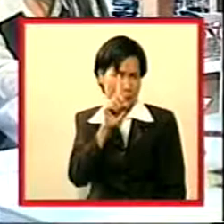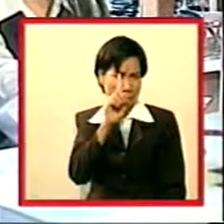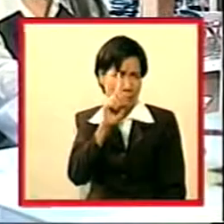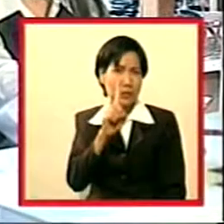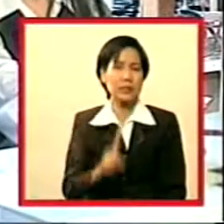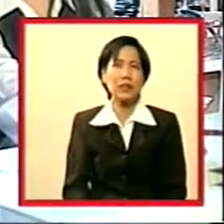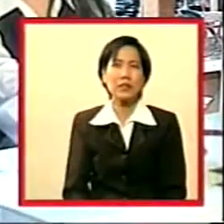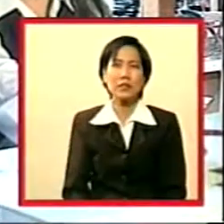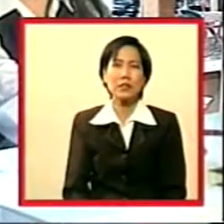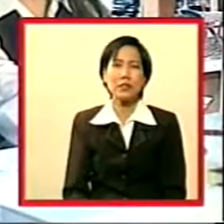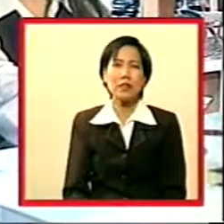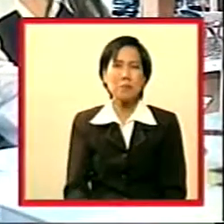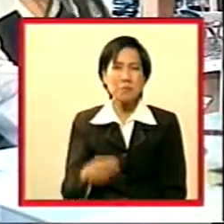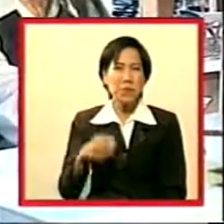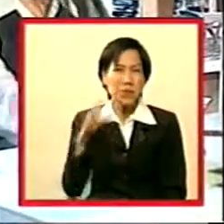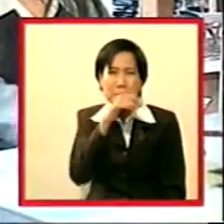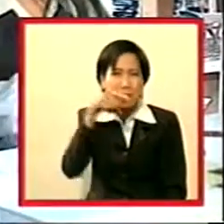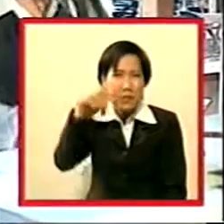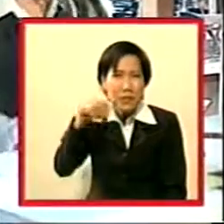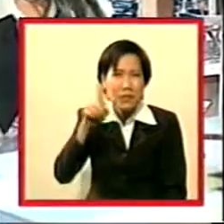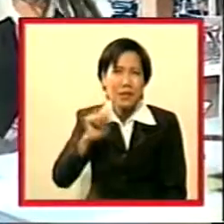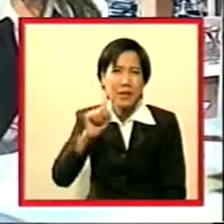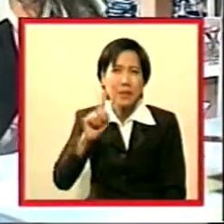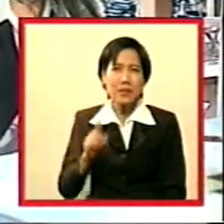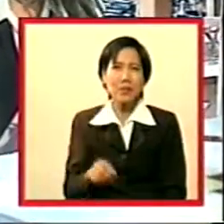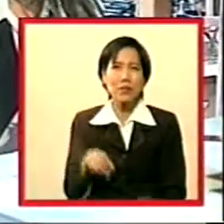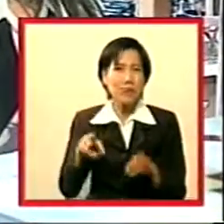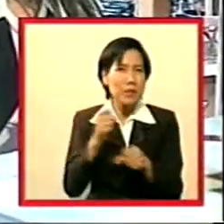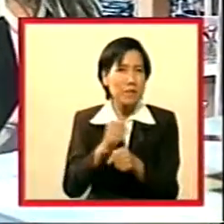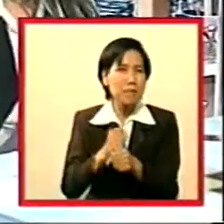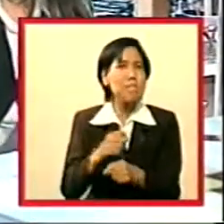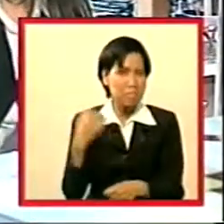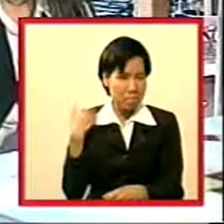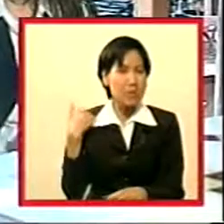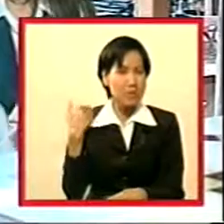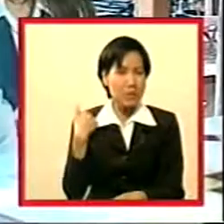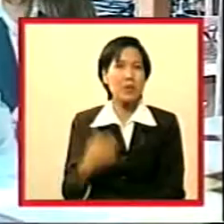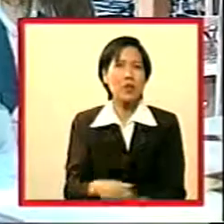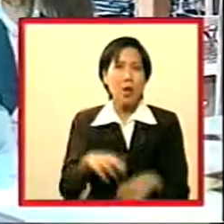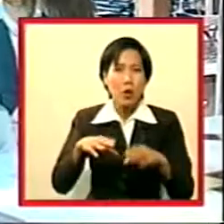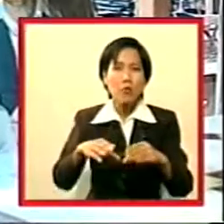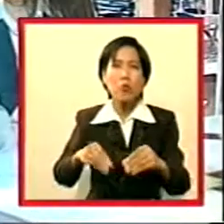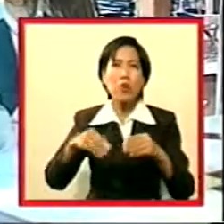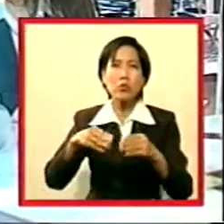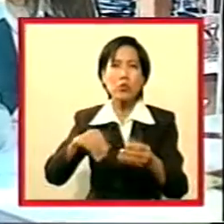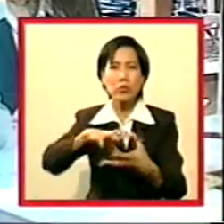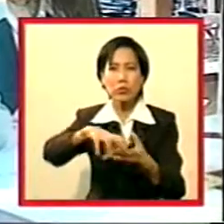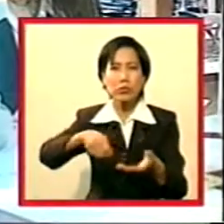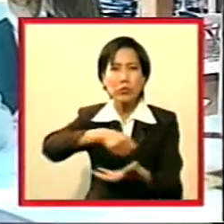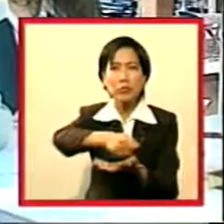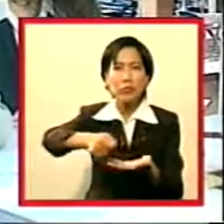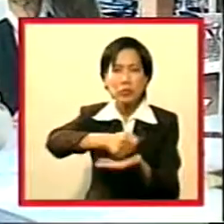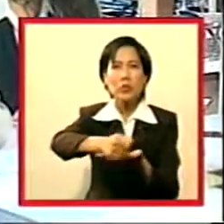นว่าไม่ทราบว่ามีเคล็ดลับอะไรในการทำข้าวเกรียบฟักทองนี่ไหมคะ มีค่ะการพิธีนวดแป้งเราต้องนวดให้เข้ากันให้